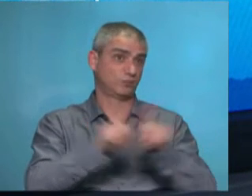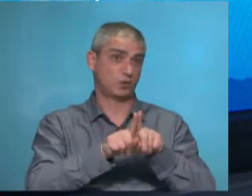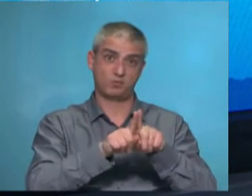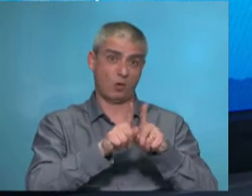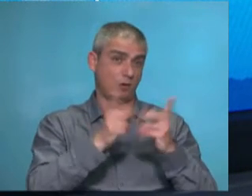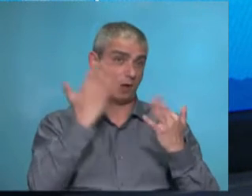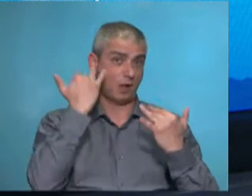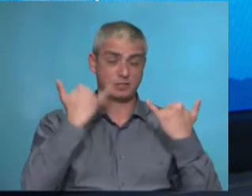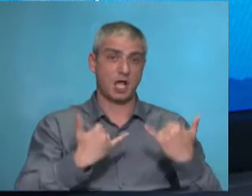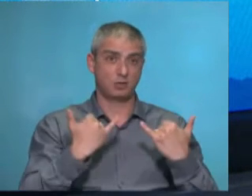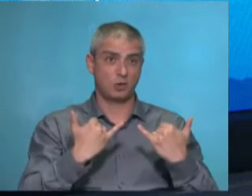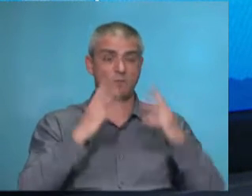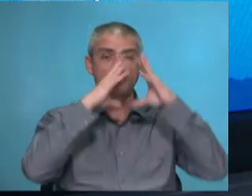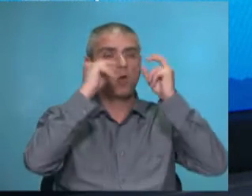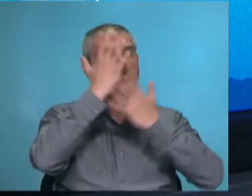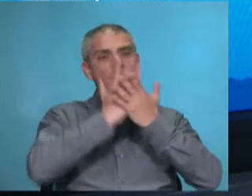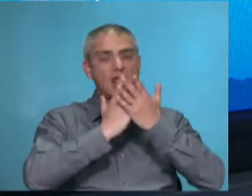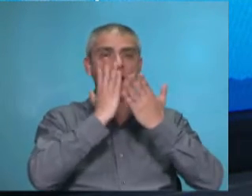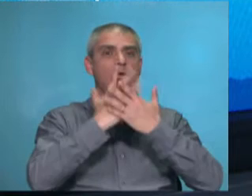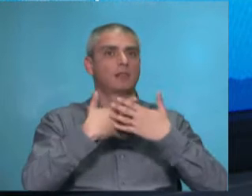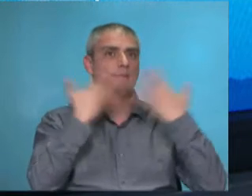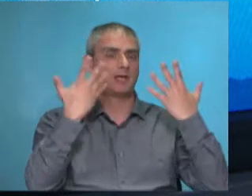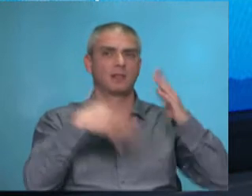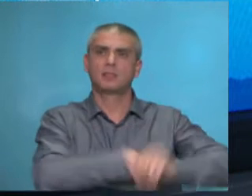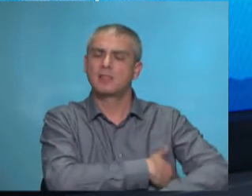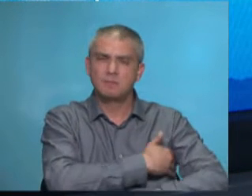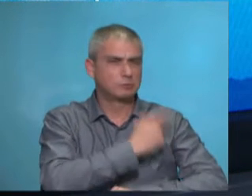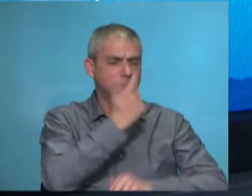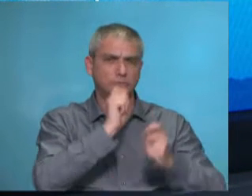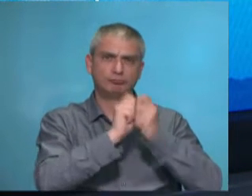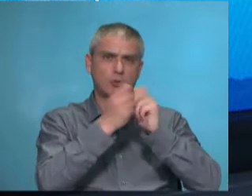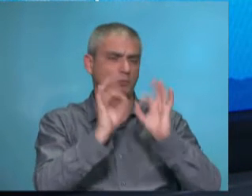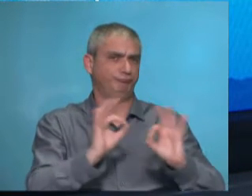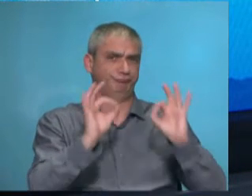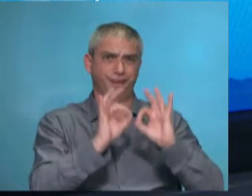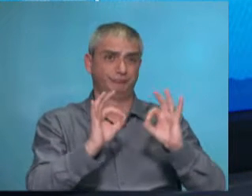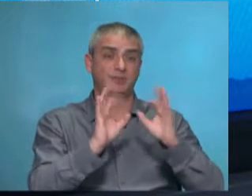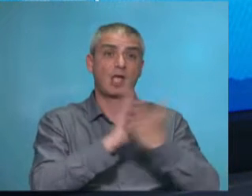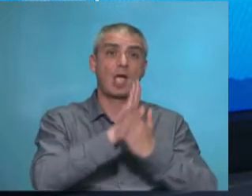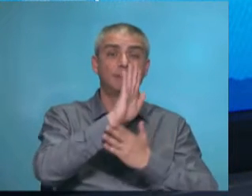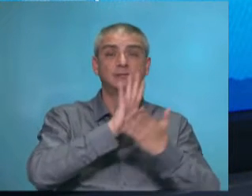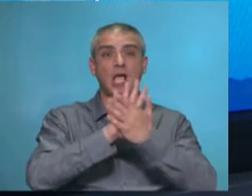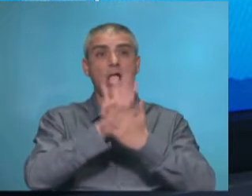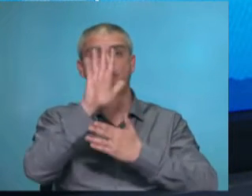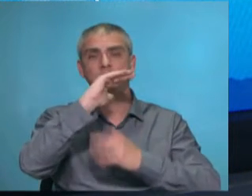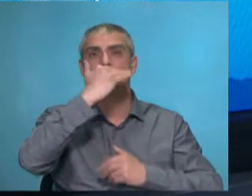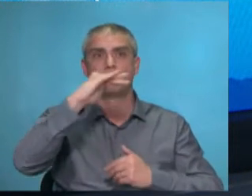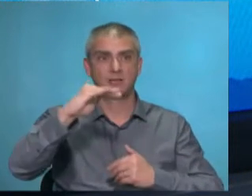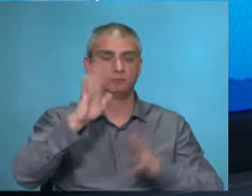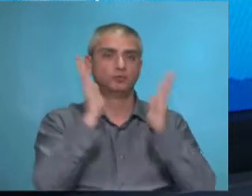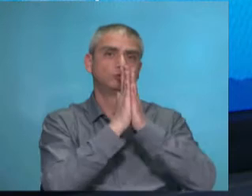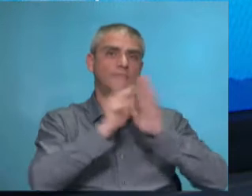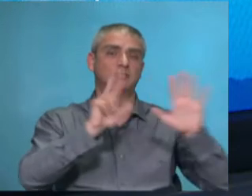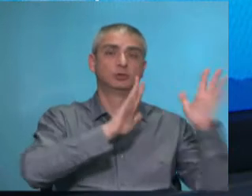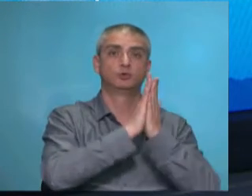מה שהיה לנו היום הונן חלקית עד בהיר טמפרטורות כמעט בלא שינוי באופן יחסי להיום 14 עד 15 מעלות בהרים 17 עד